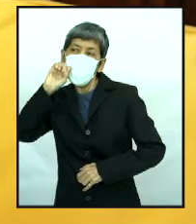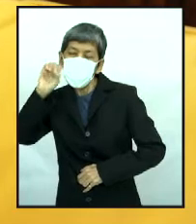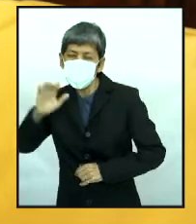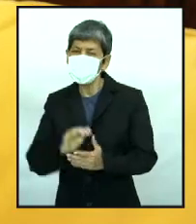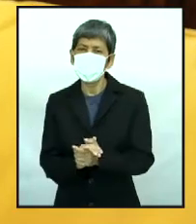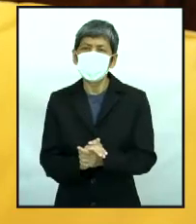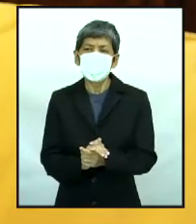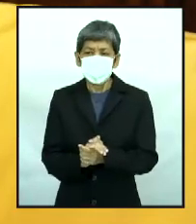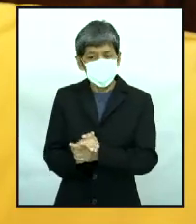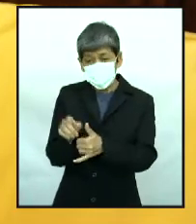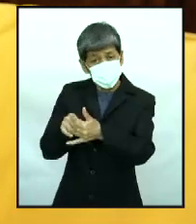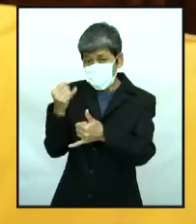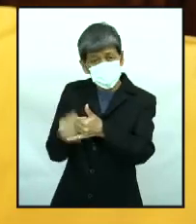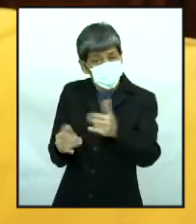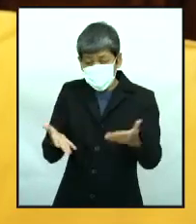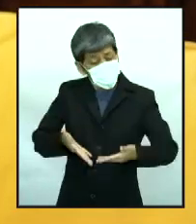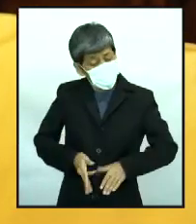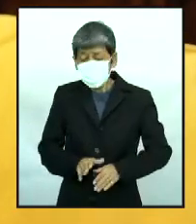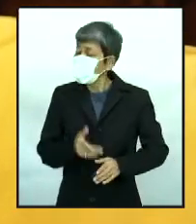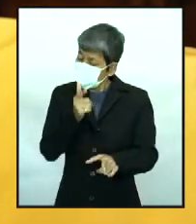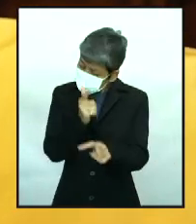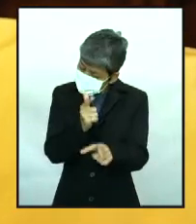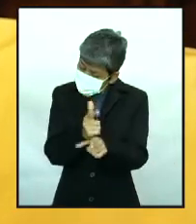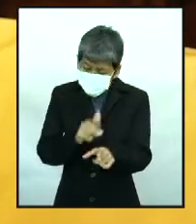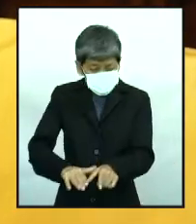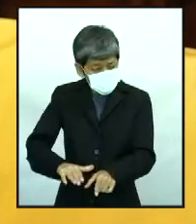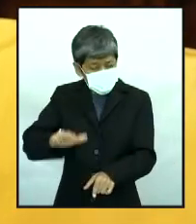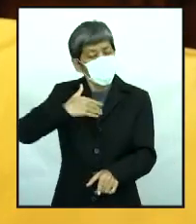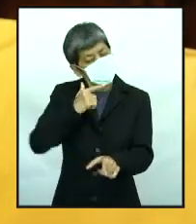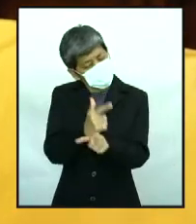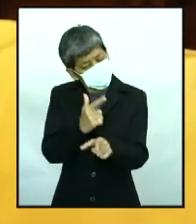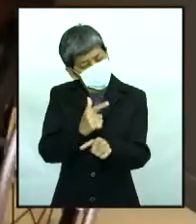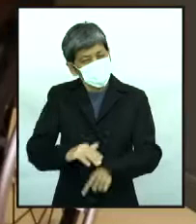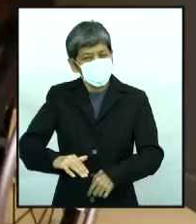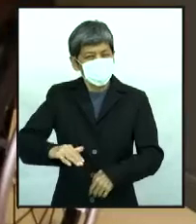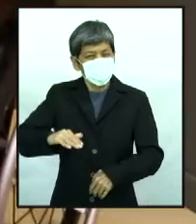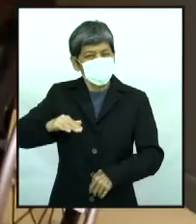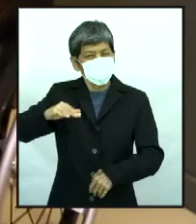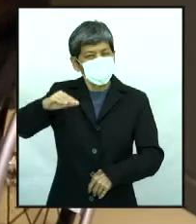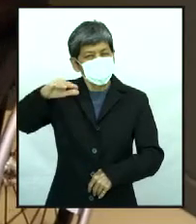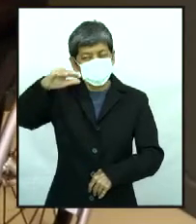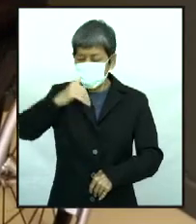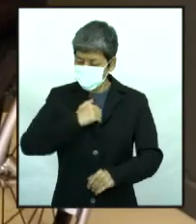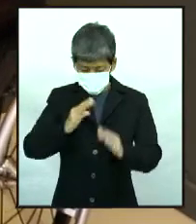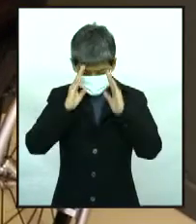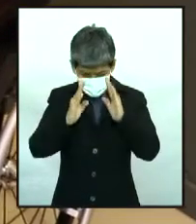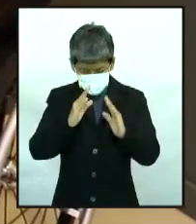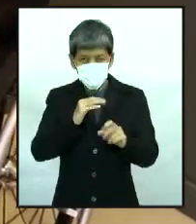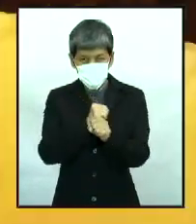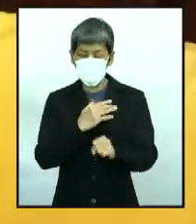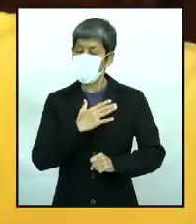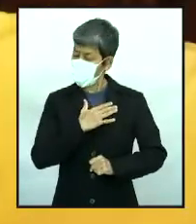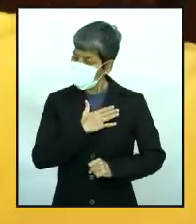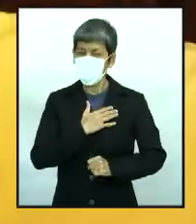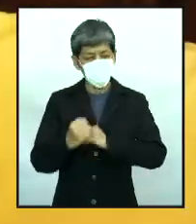ไม่ใช่ความผิดเขาที่เขาเกิดมาพิการยังไงก็ต้องเลี้ยงเขาแล้วก็เลี้ยงให้เขาให้ดีที่สุดเราก็ต้องตั้งตัวเองว่าเราจ